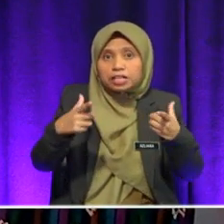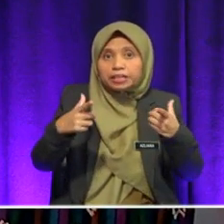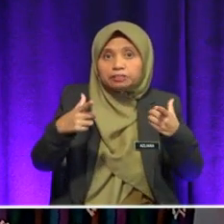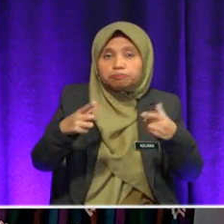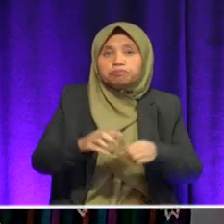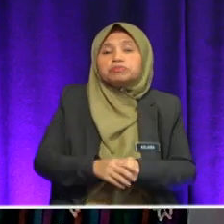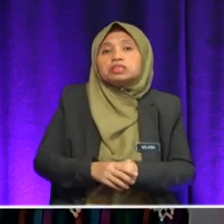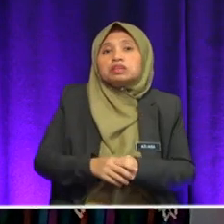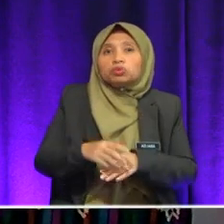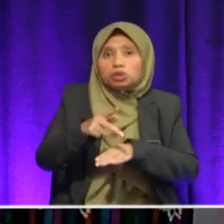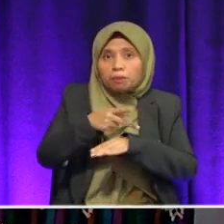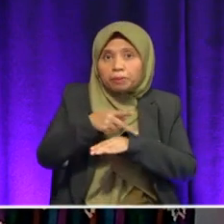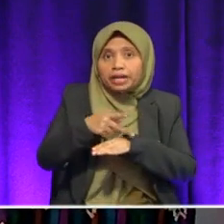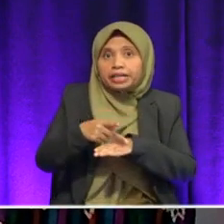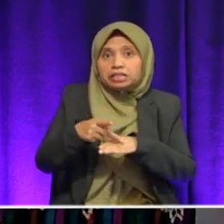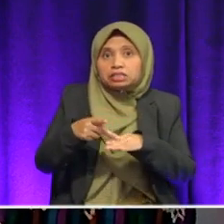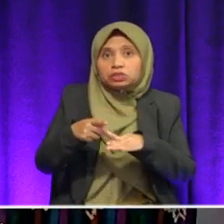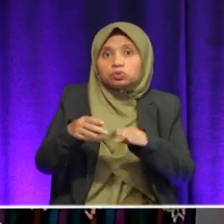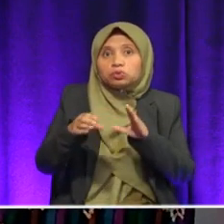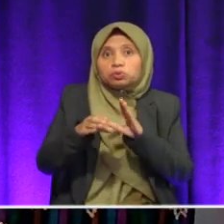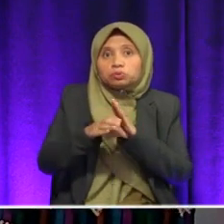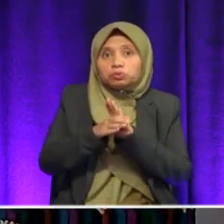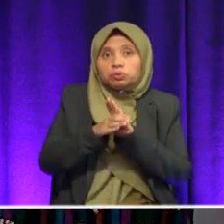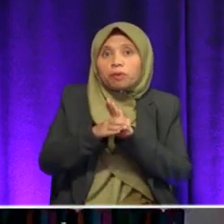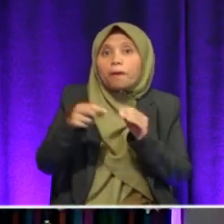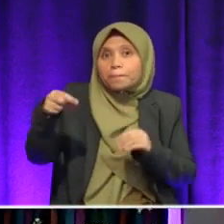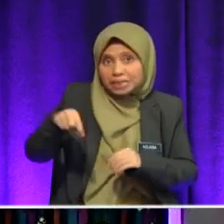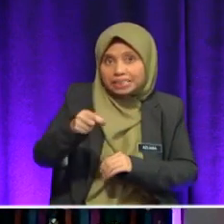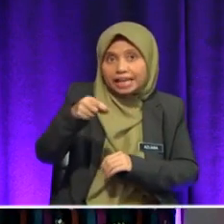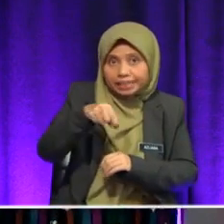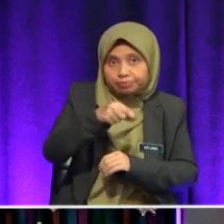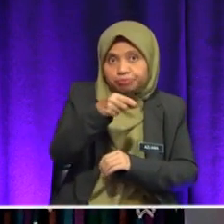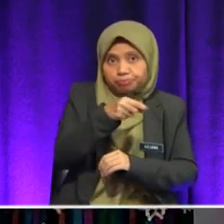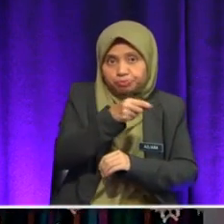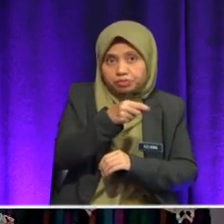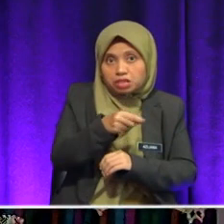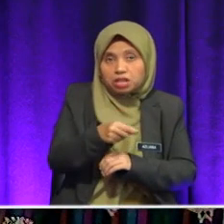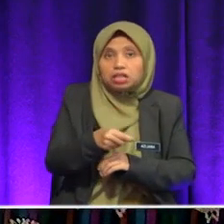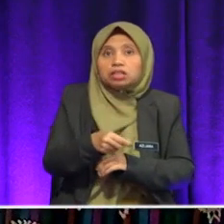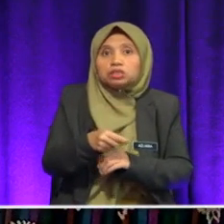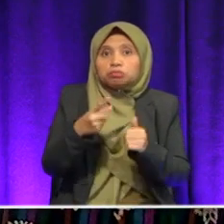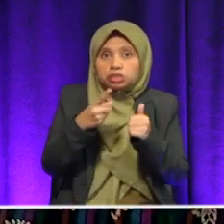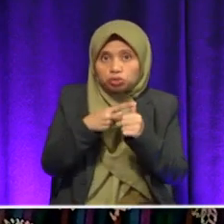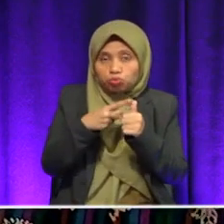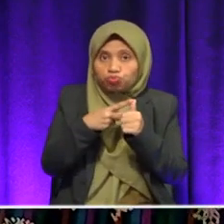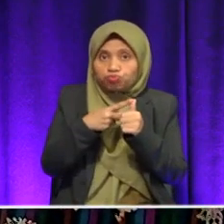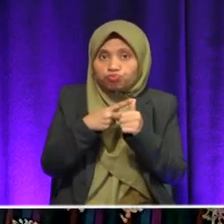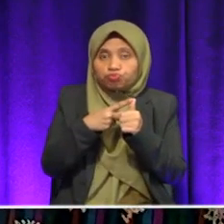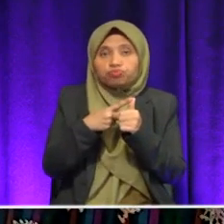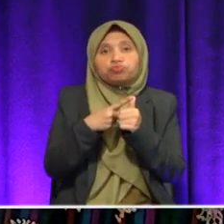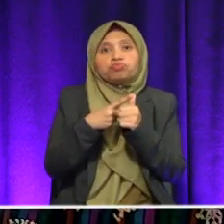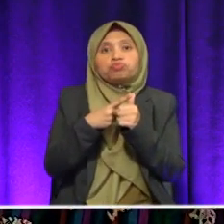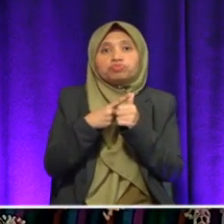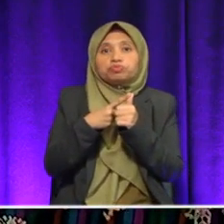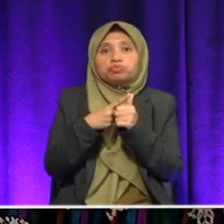Apakah itu sendiri seperti Minecraft Poda dan juga menjahit baik itu yang dipelukan sebelum membuat lakaran yang pertama